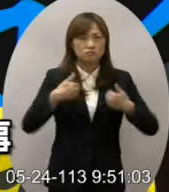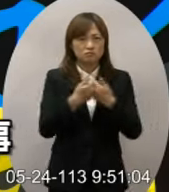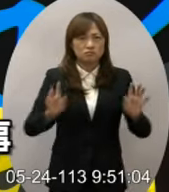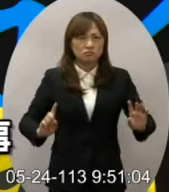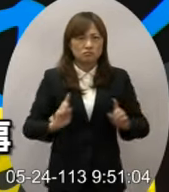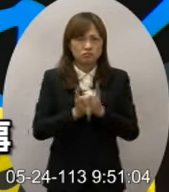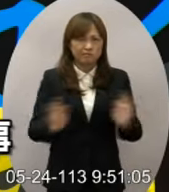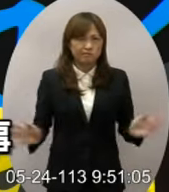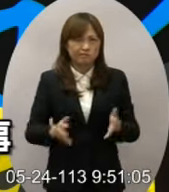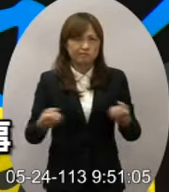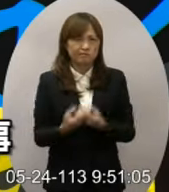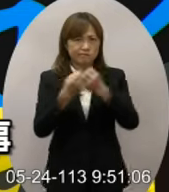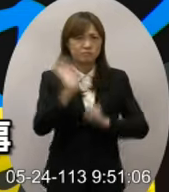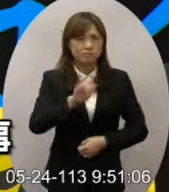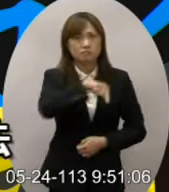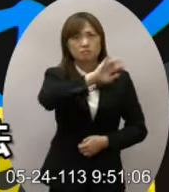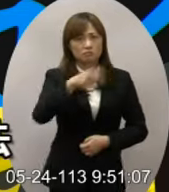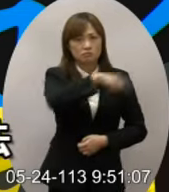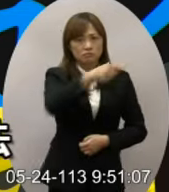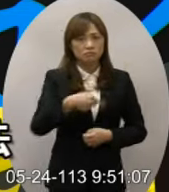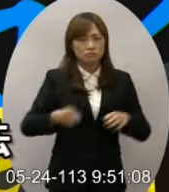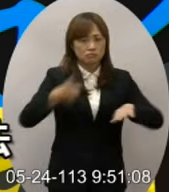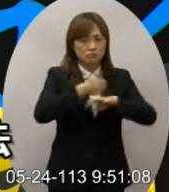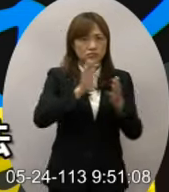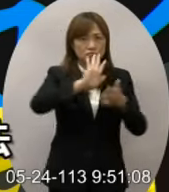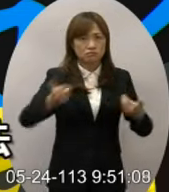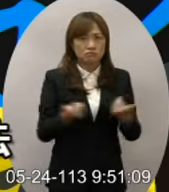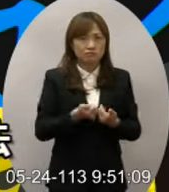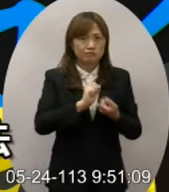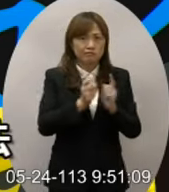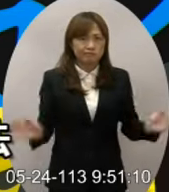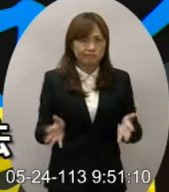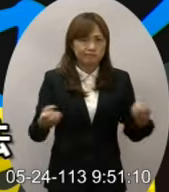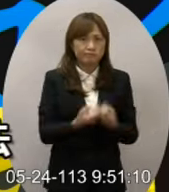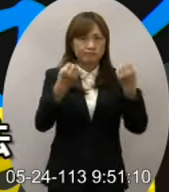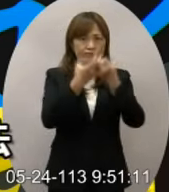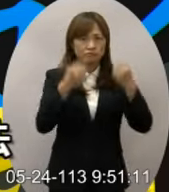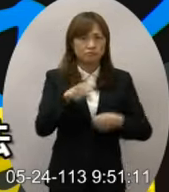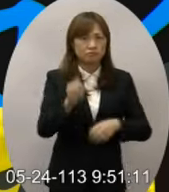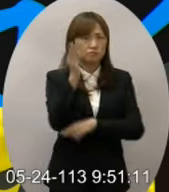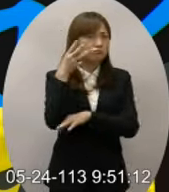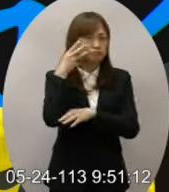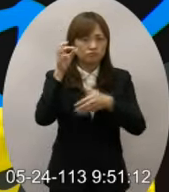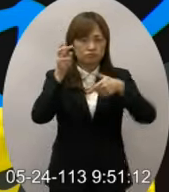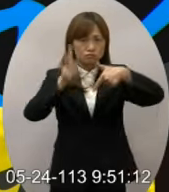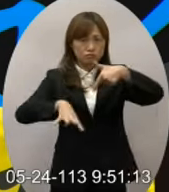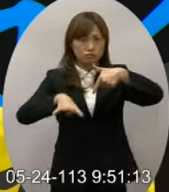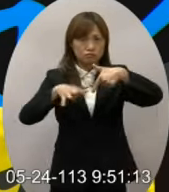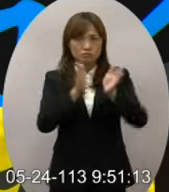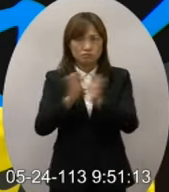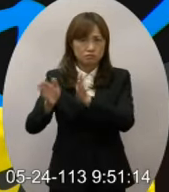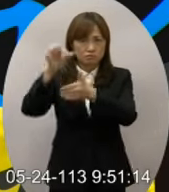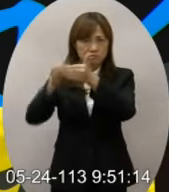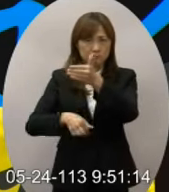有想到当家的那么爱闹事，这是违背整个政治伦理的做法。所以我